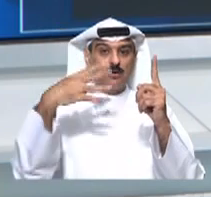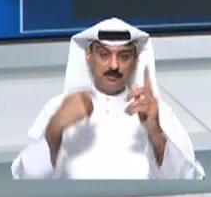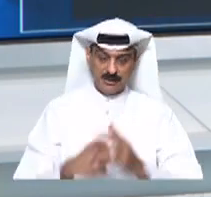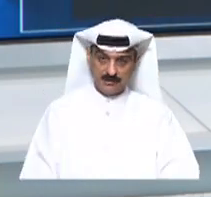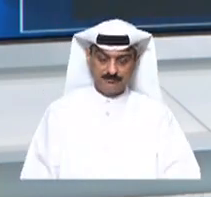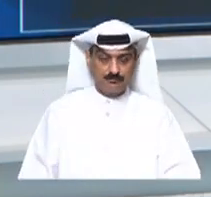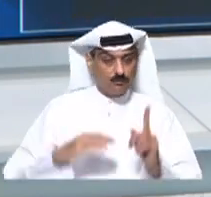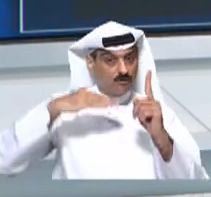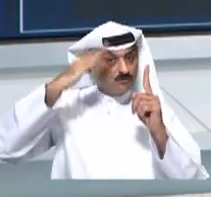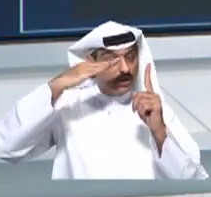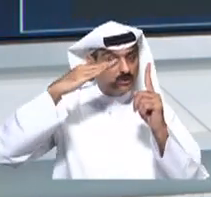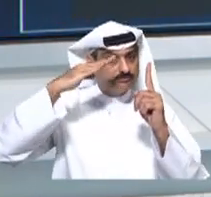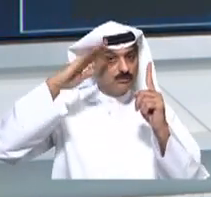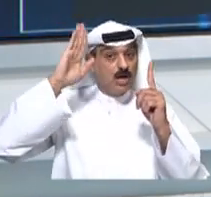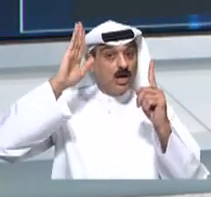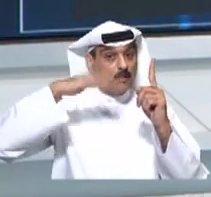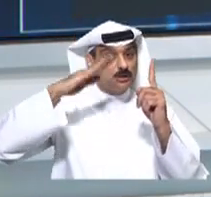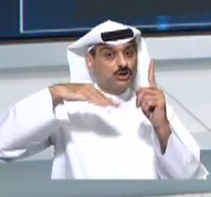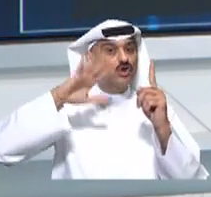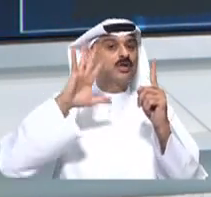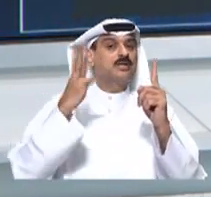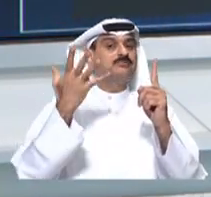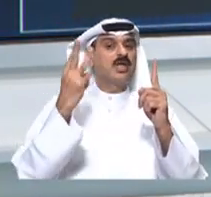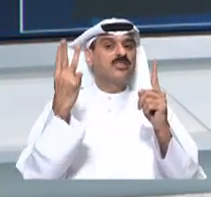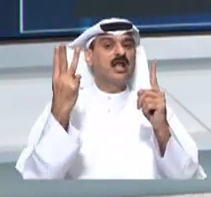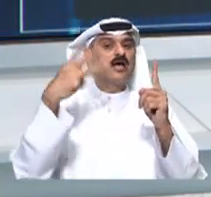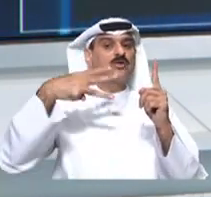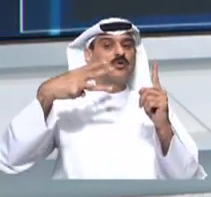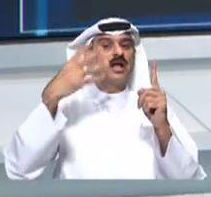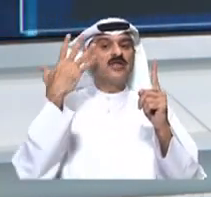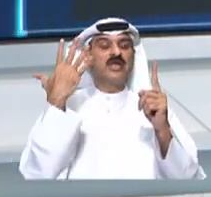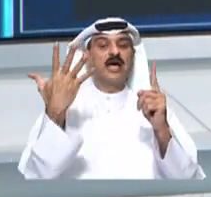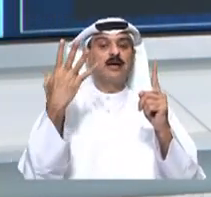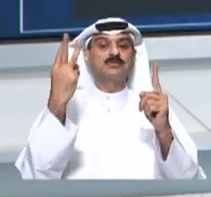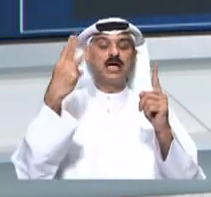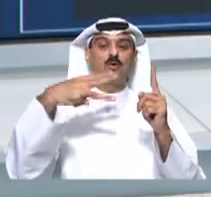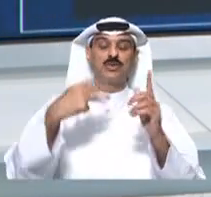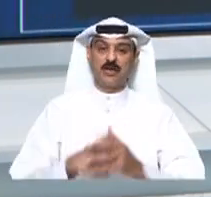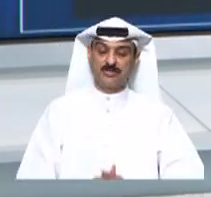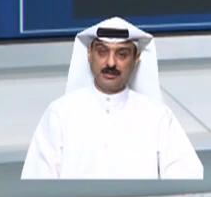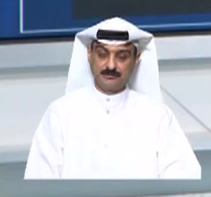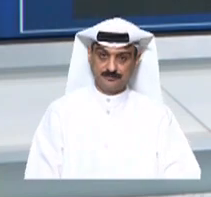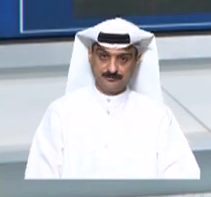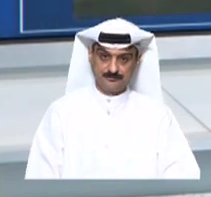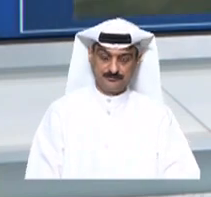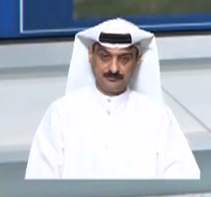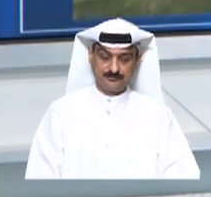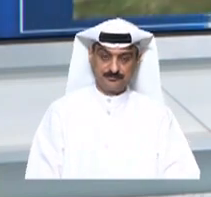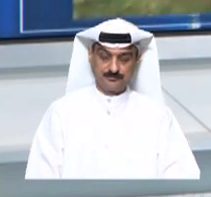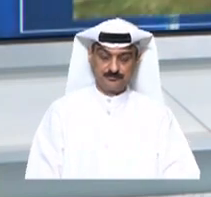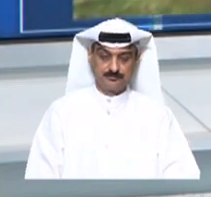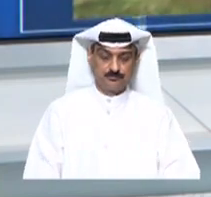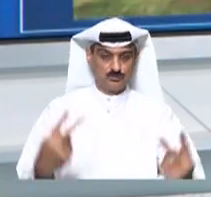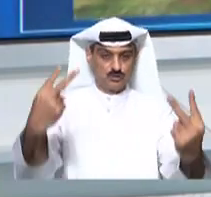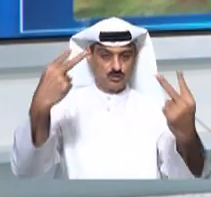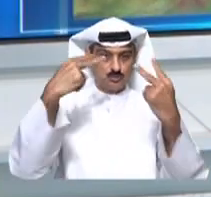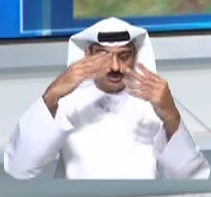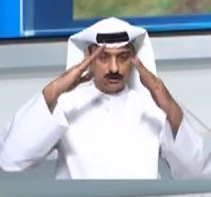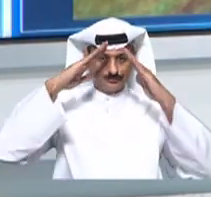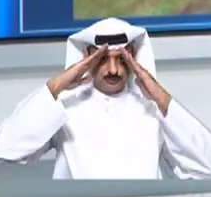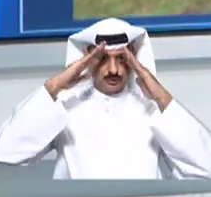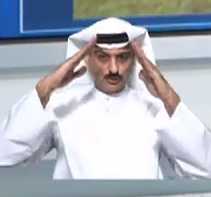العظمى، أما الصغرى 33 إلى 35 درجة مئوية. أعزائي